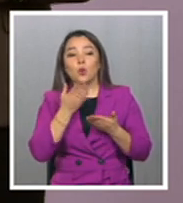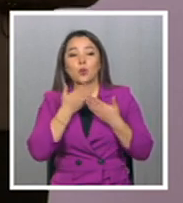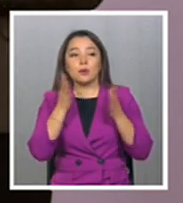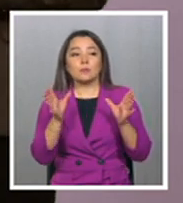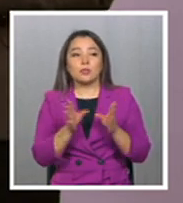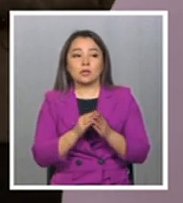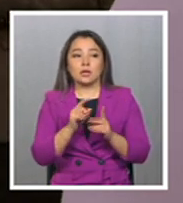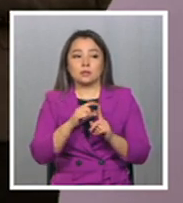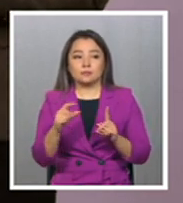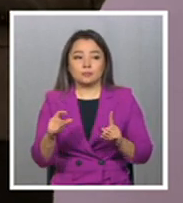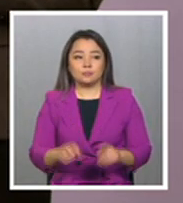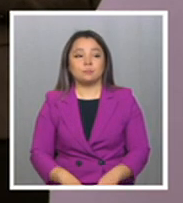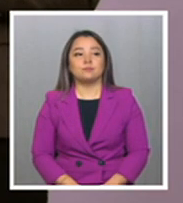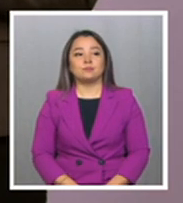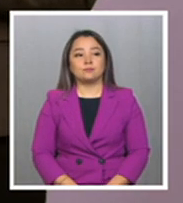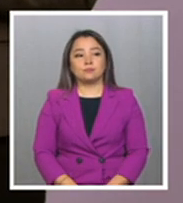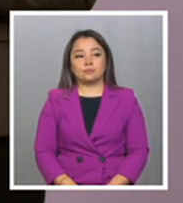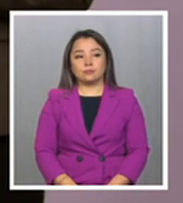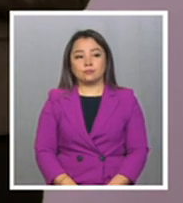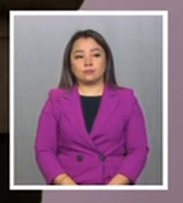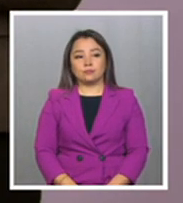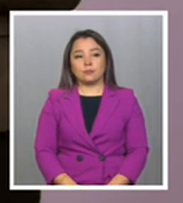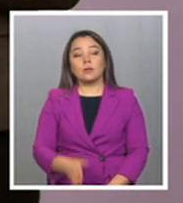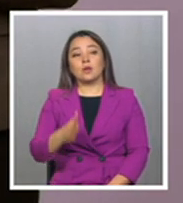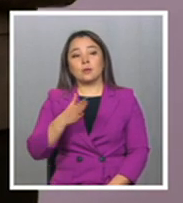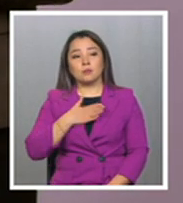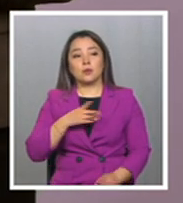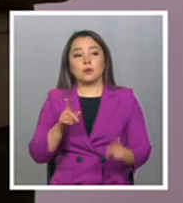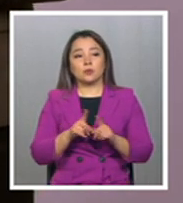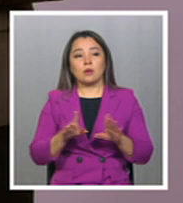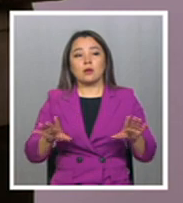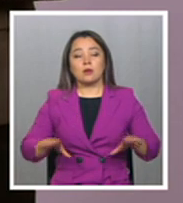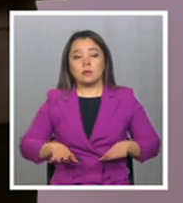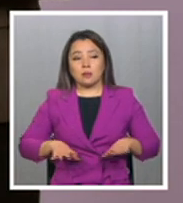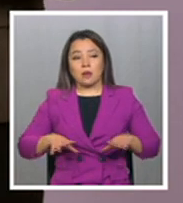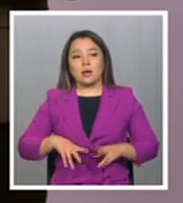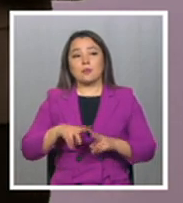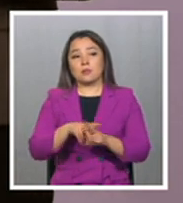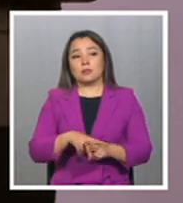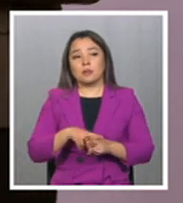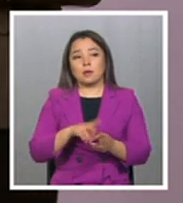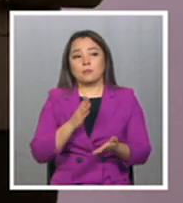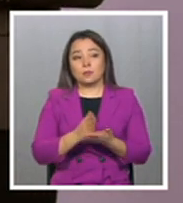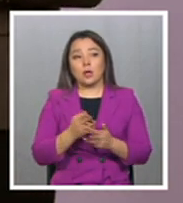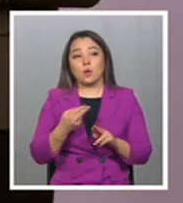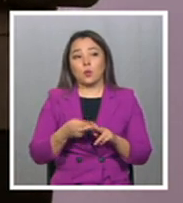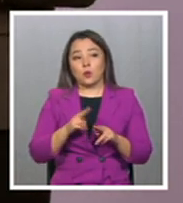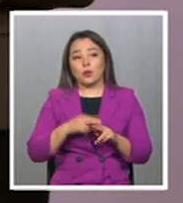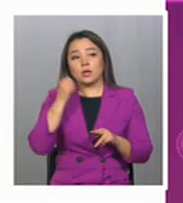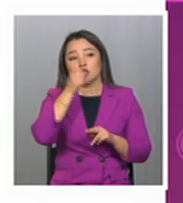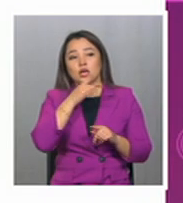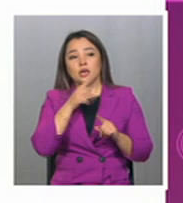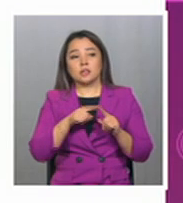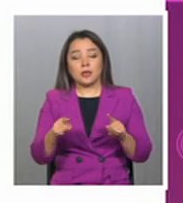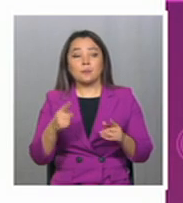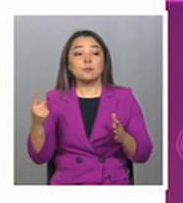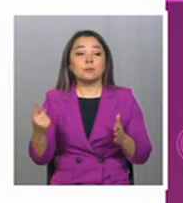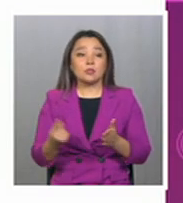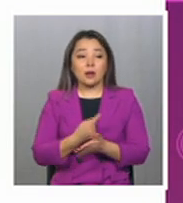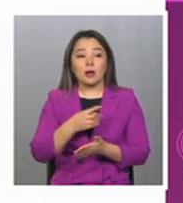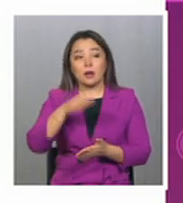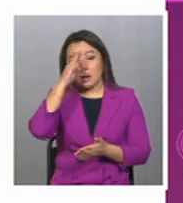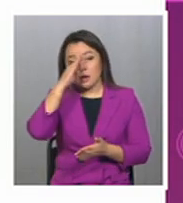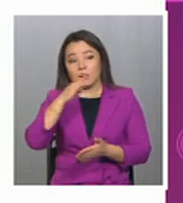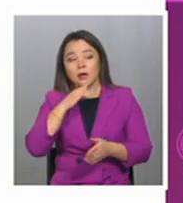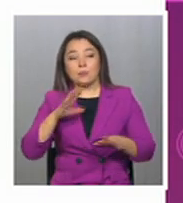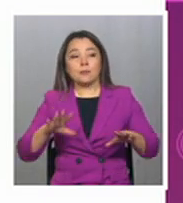Мен де атқа міне аламын. Осы жылдар ішінде тұңғыш рет әкем атқа